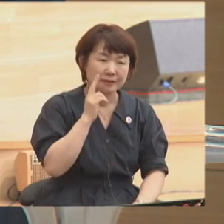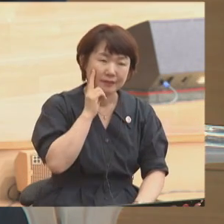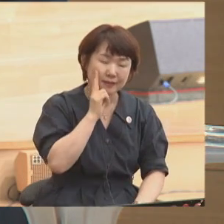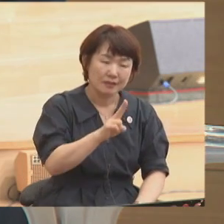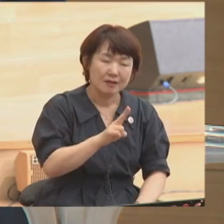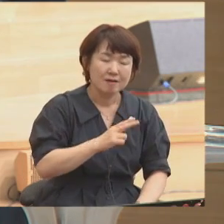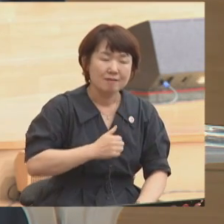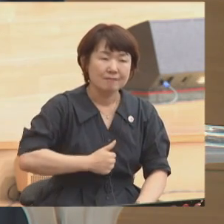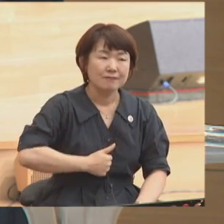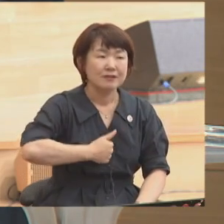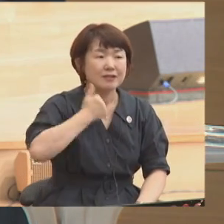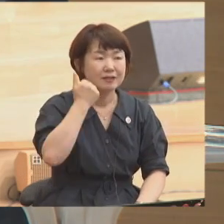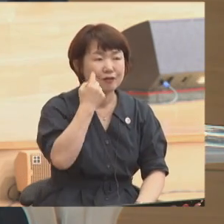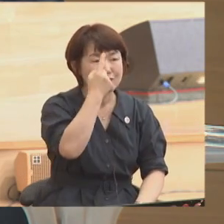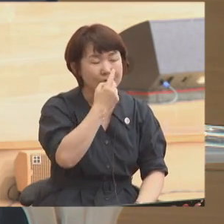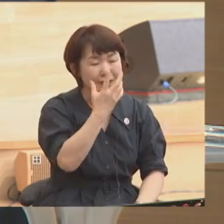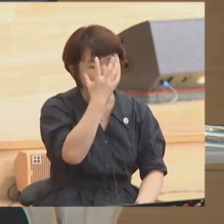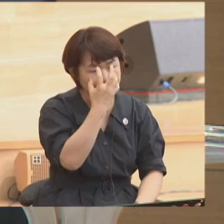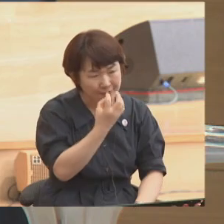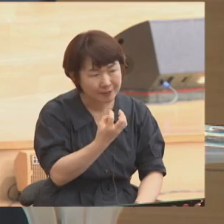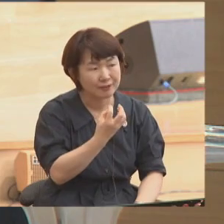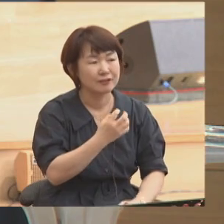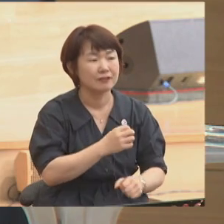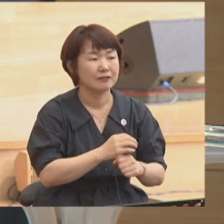분하여 안색이 변하니.